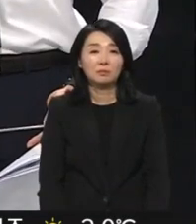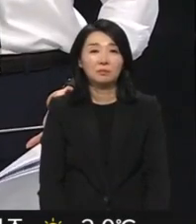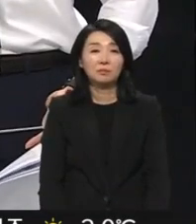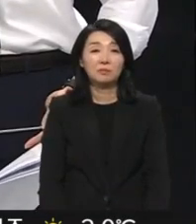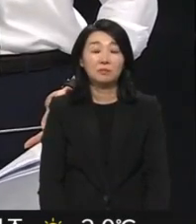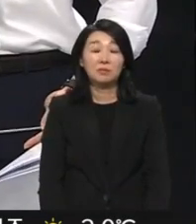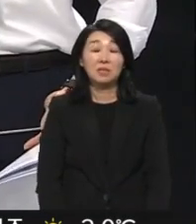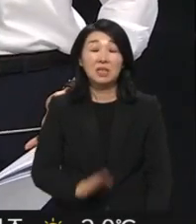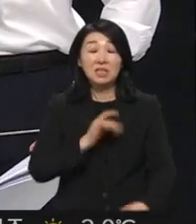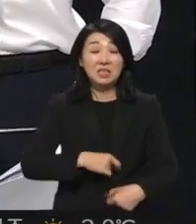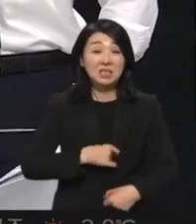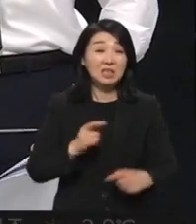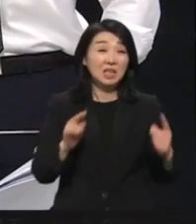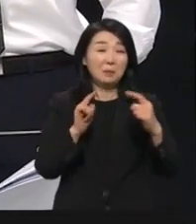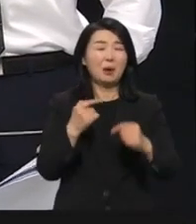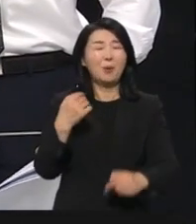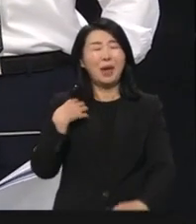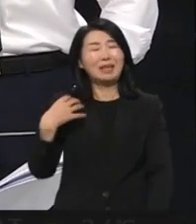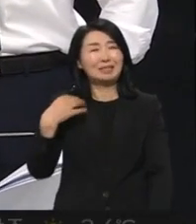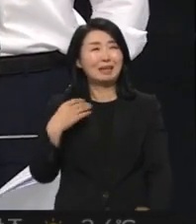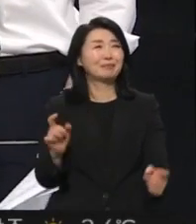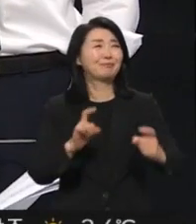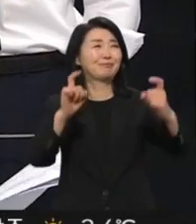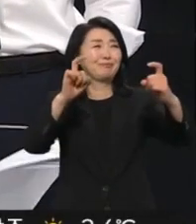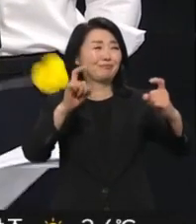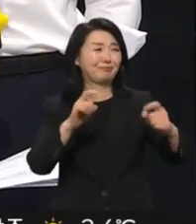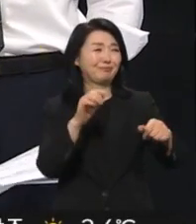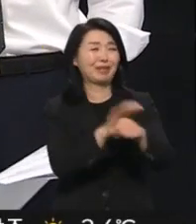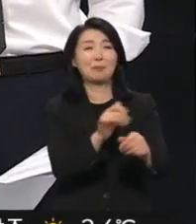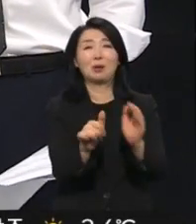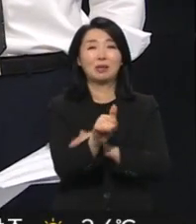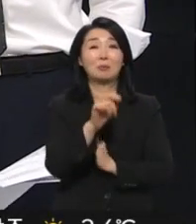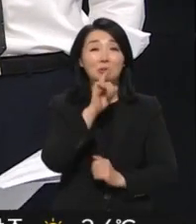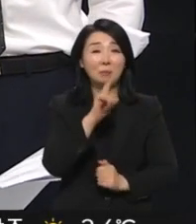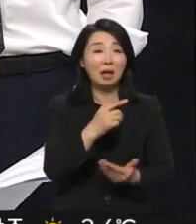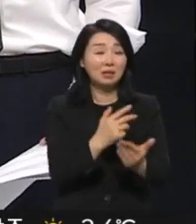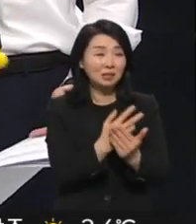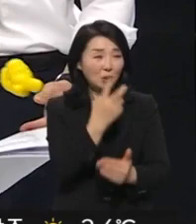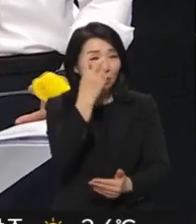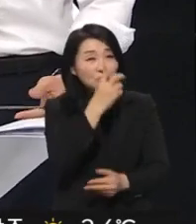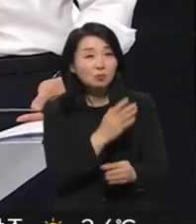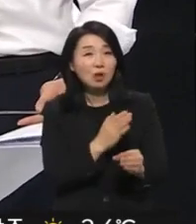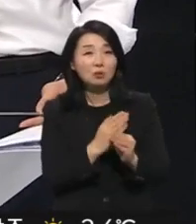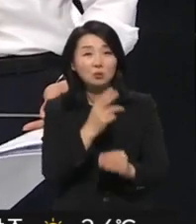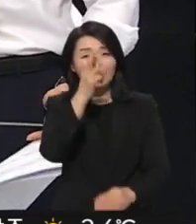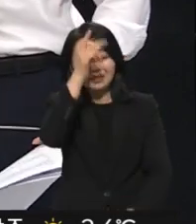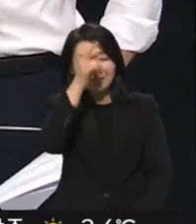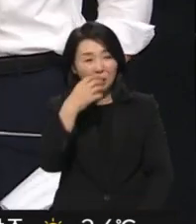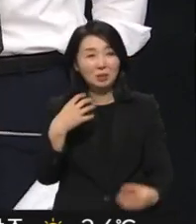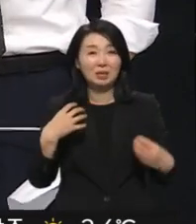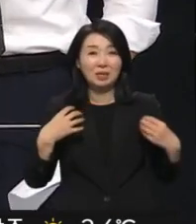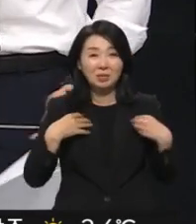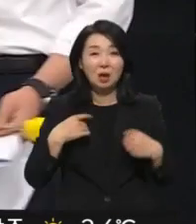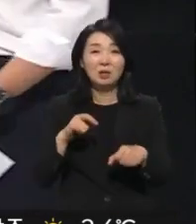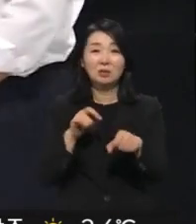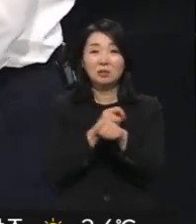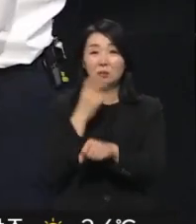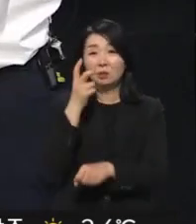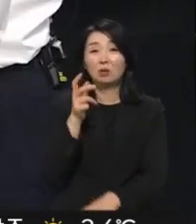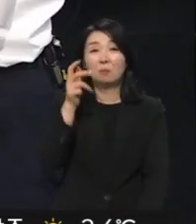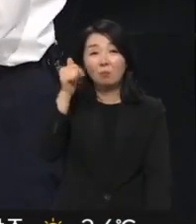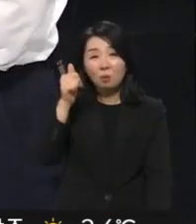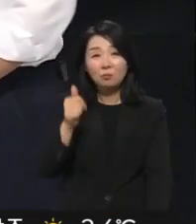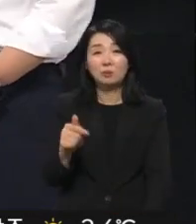진실 공방이 아니라 책임 공방이라고 해야 할까요? 이태원 참사를 수사 중인 경찰청 특별수사본부 김